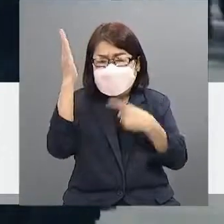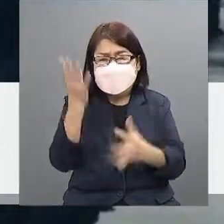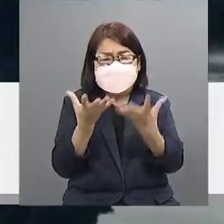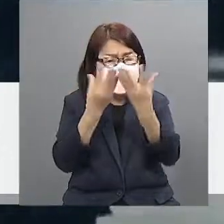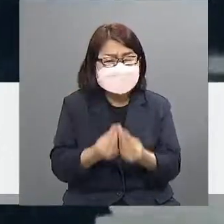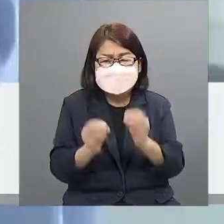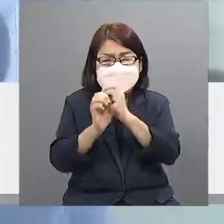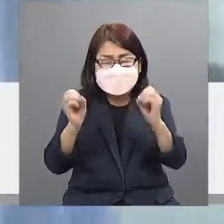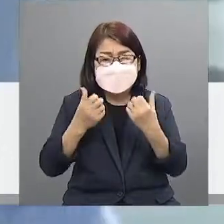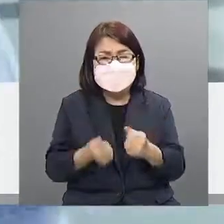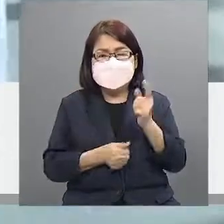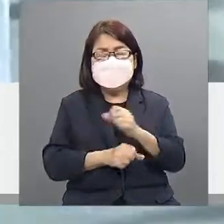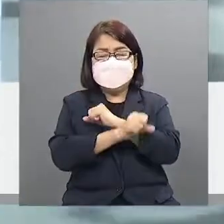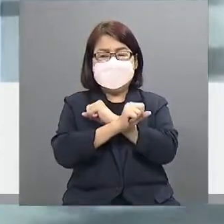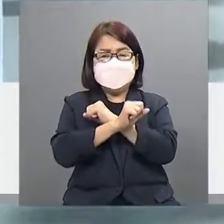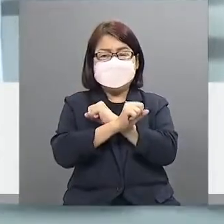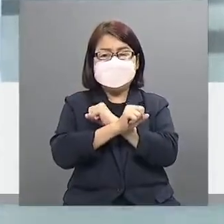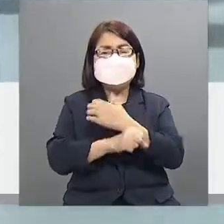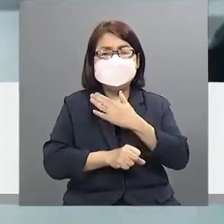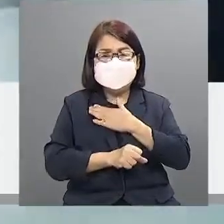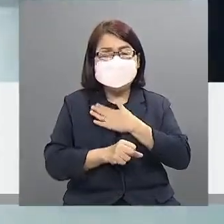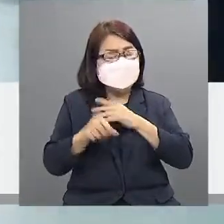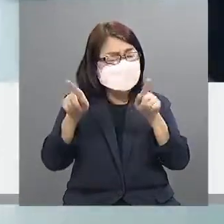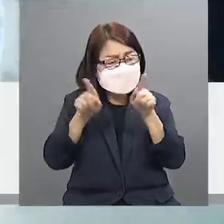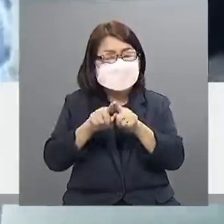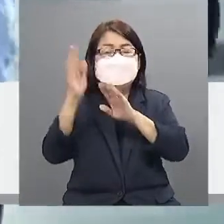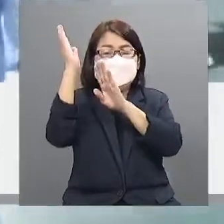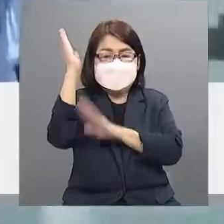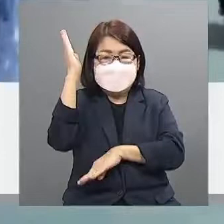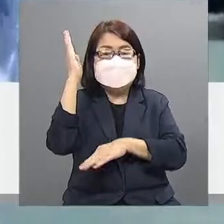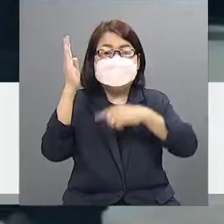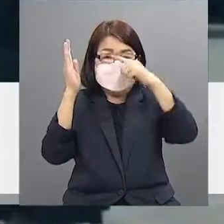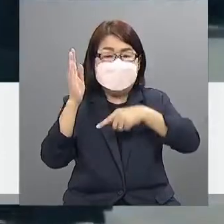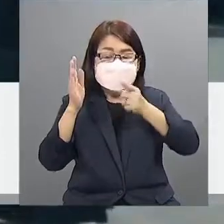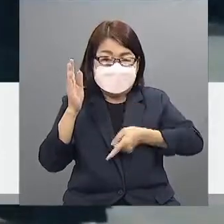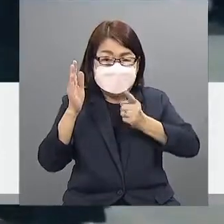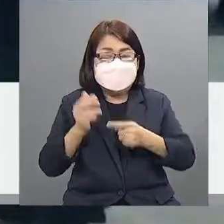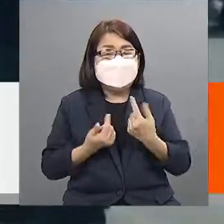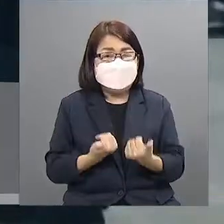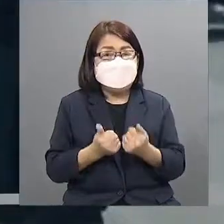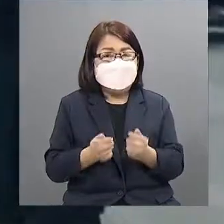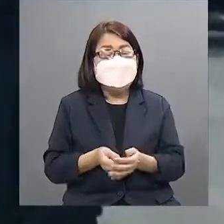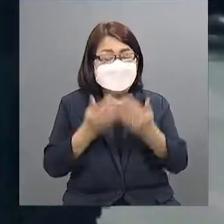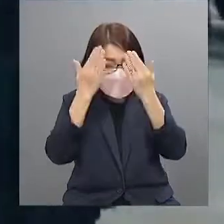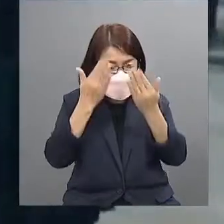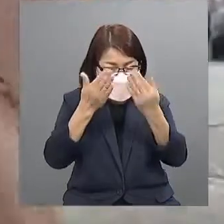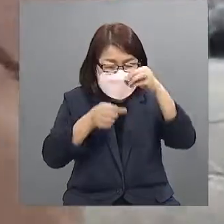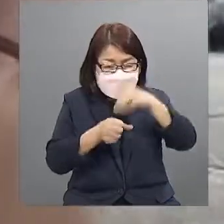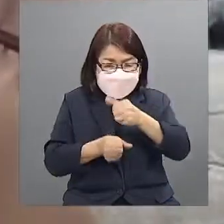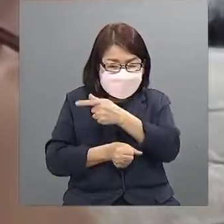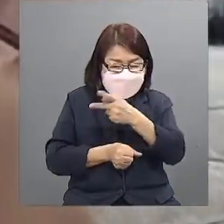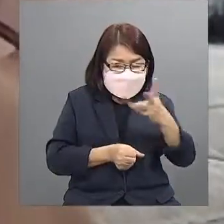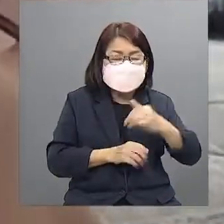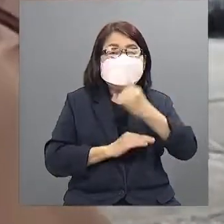ป้องกันโควิด-19 เหมือนตอนอยู่ประเทศไทยและเชื่อว่าการประกอบพิธีอุมเราะห์จะผ่านไปด้วยดีค่ะ ก็ต